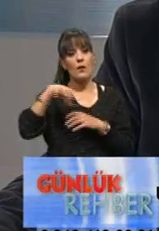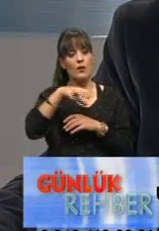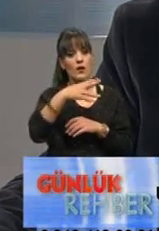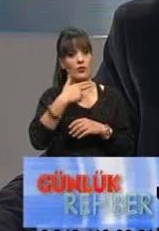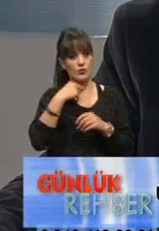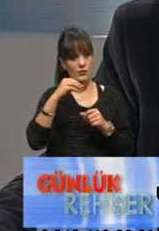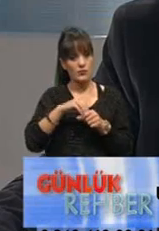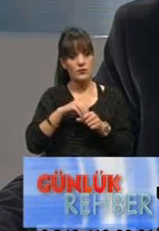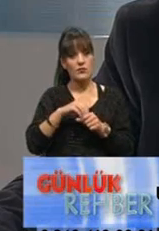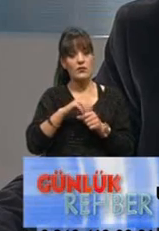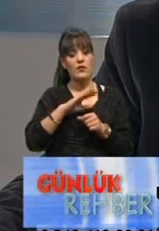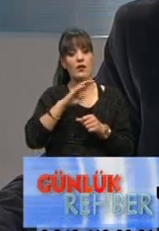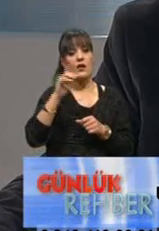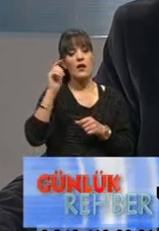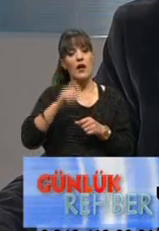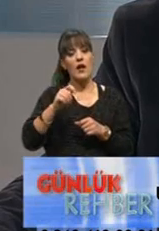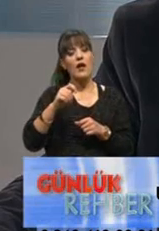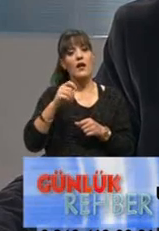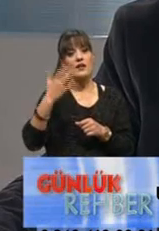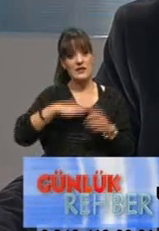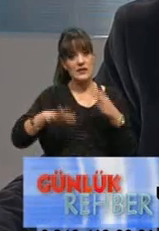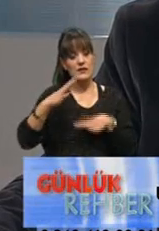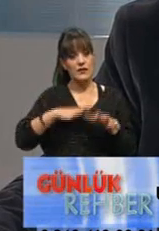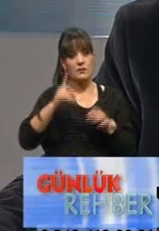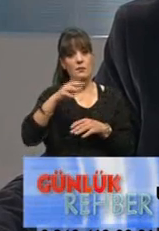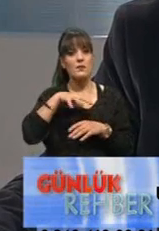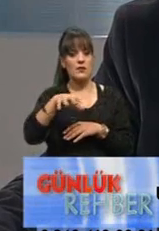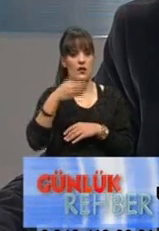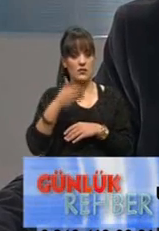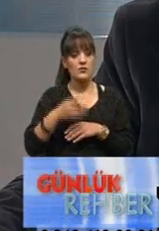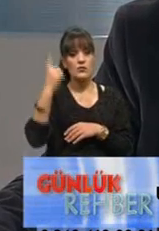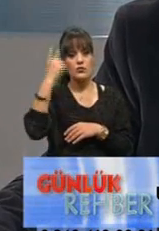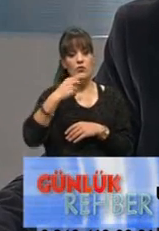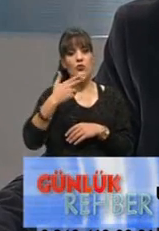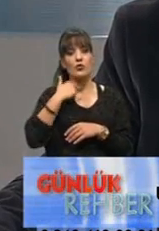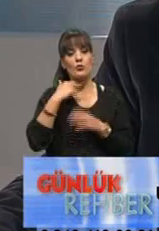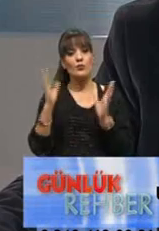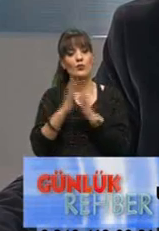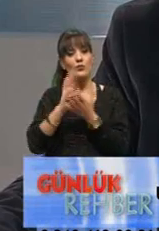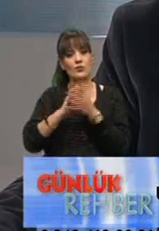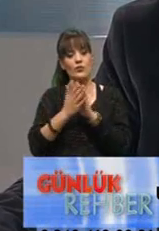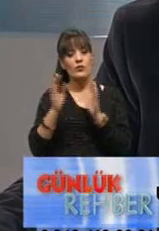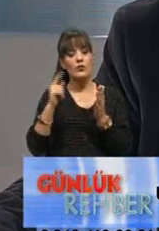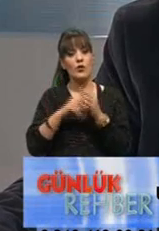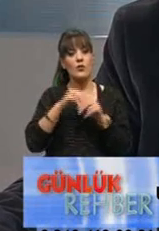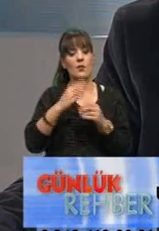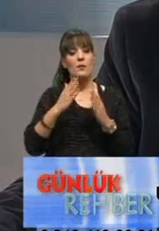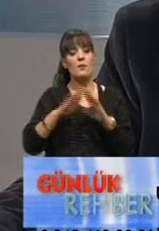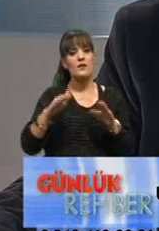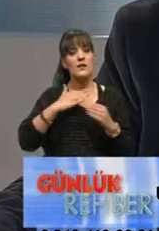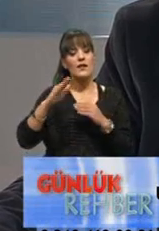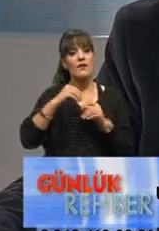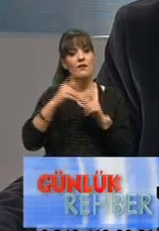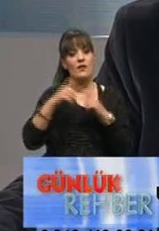de itibar ettiği ya da talep ettiği bir branş. Hı hı. Dolayısıyla kulüpleşme noktasında da Masa Tenisi Federasyonu